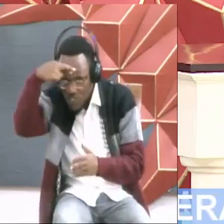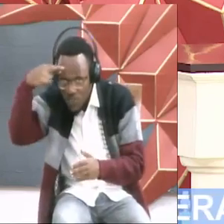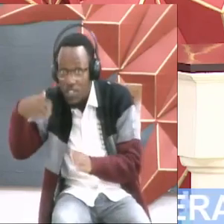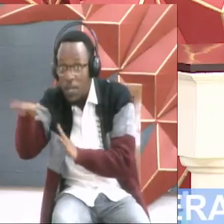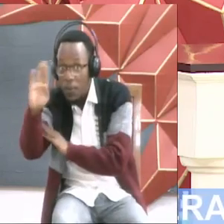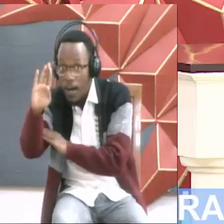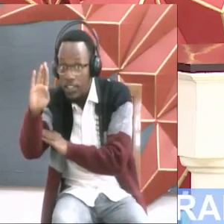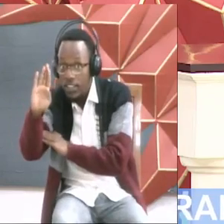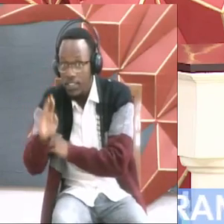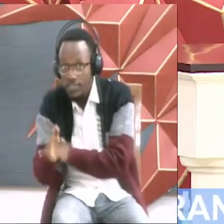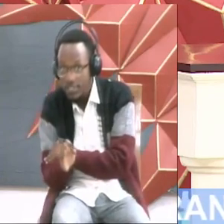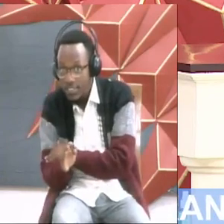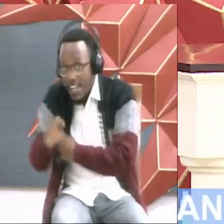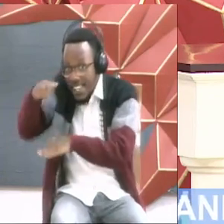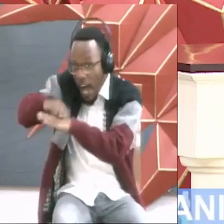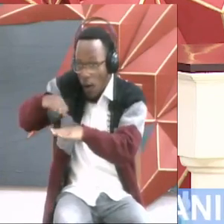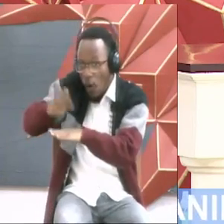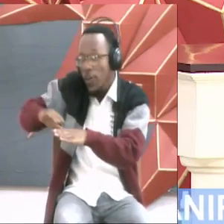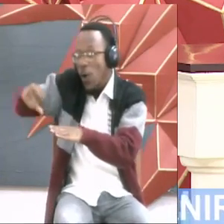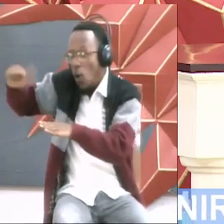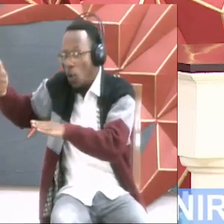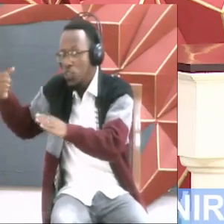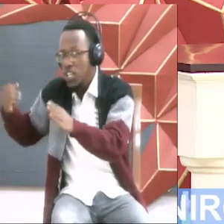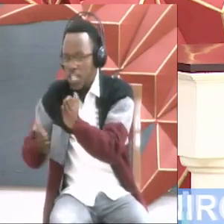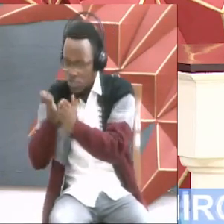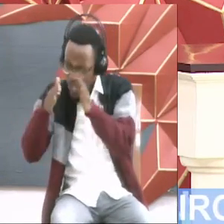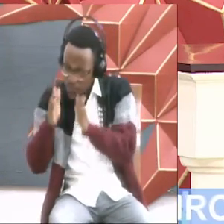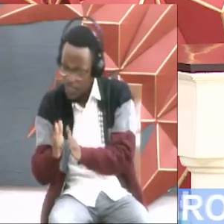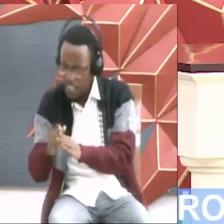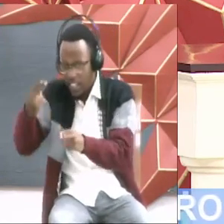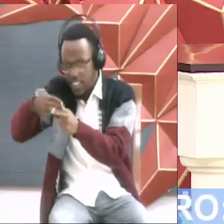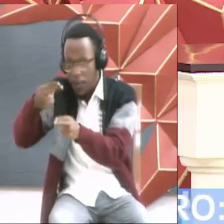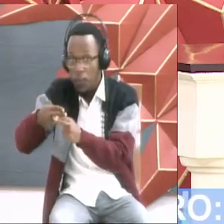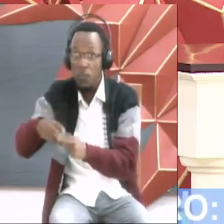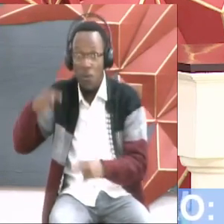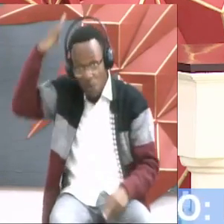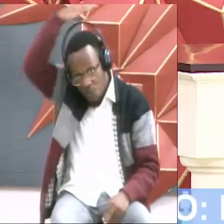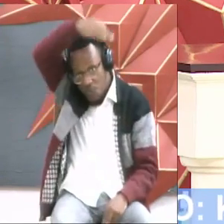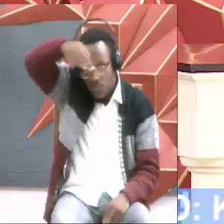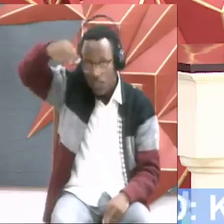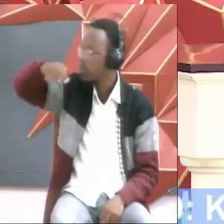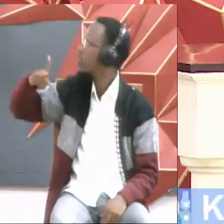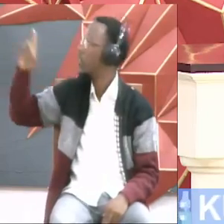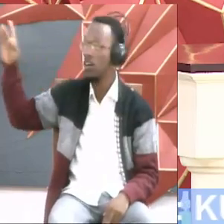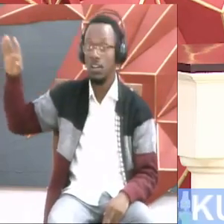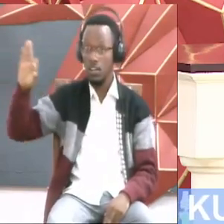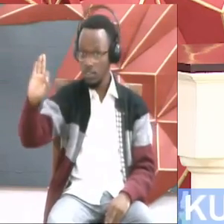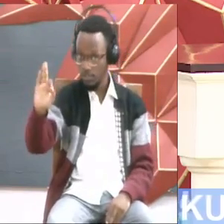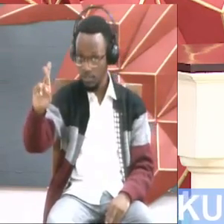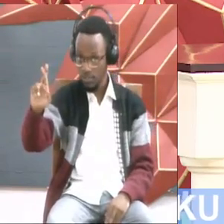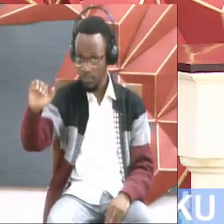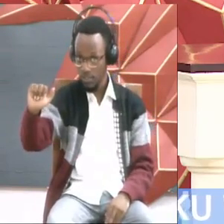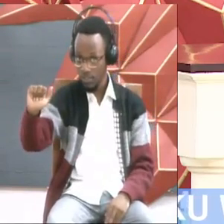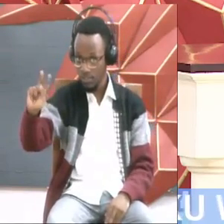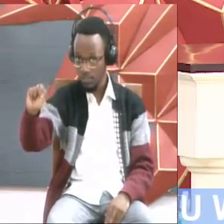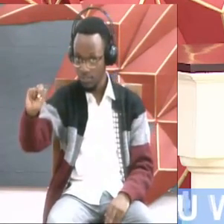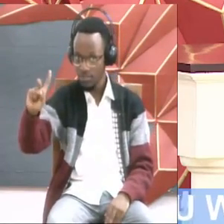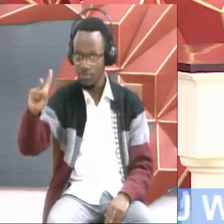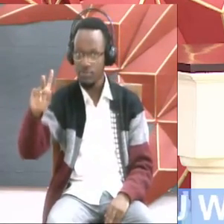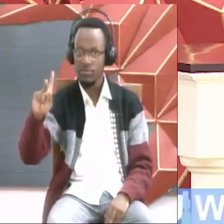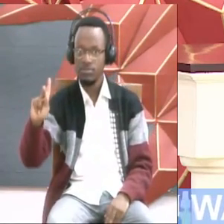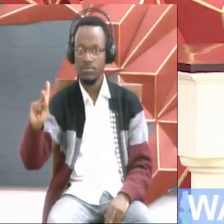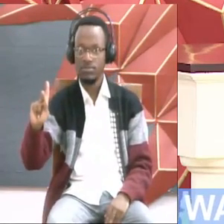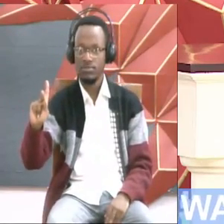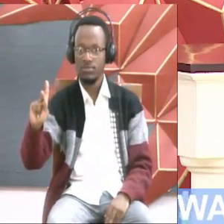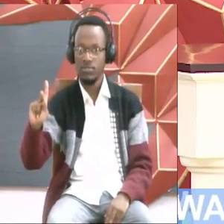Dieu a suscité que les choses que Branham a parlé pour que